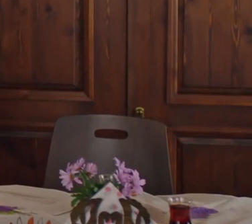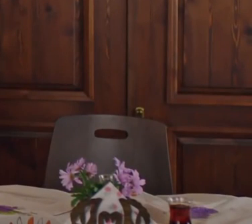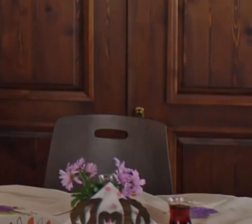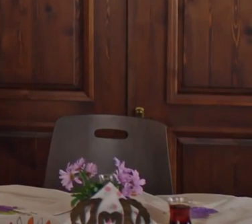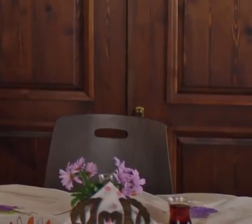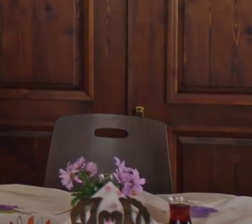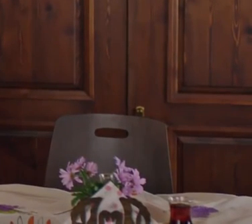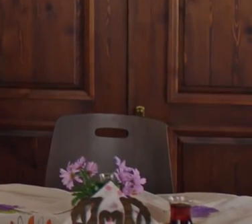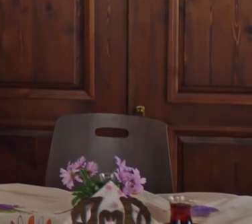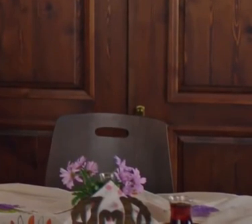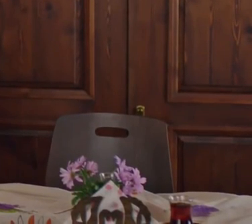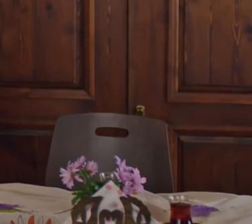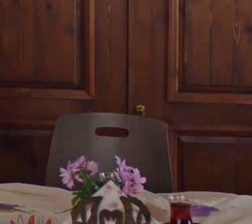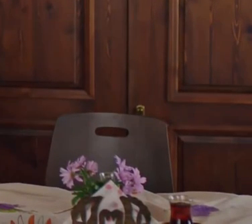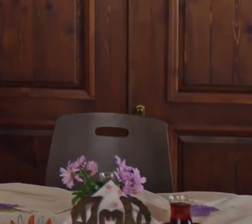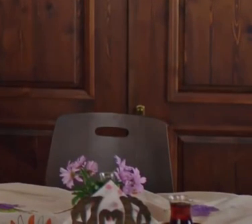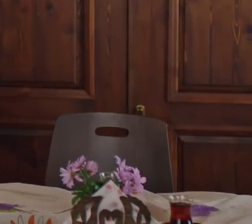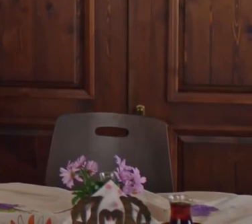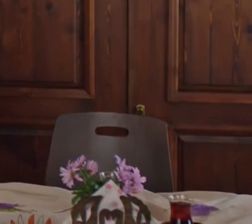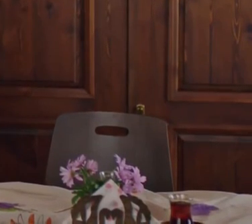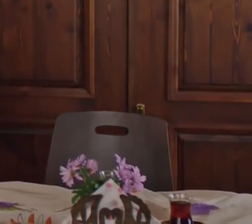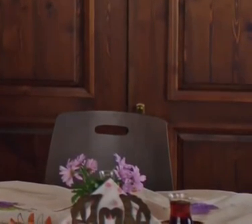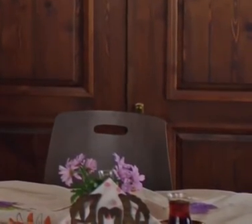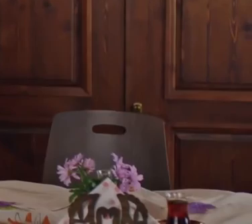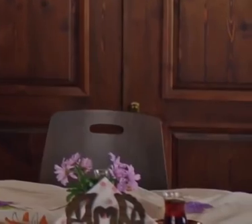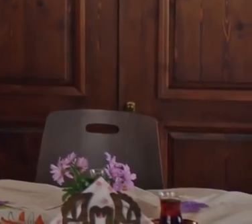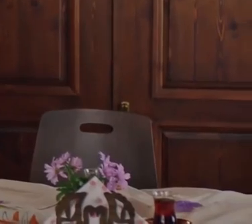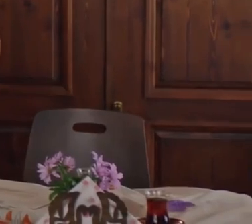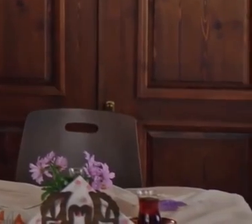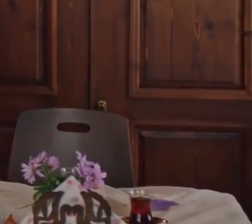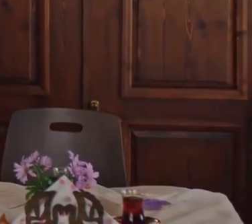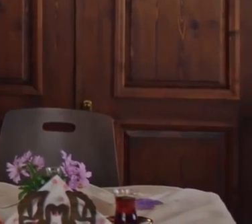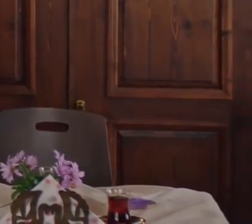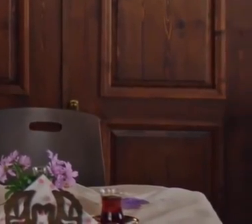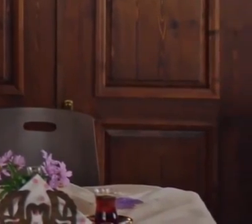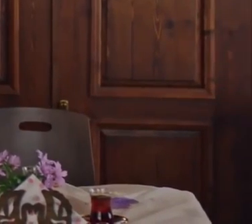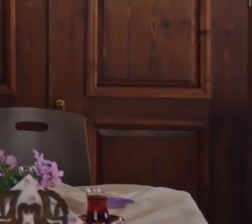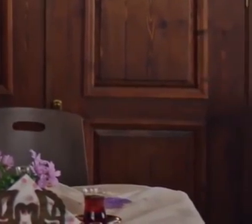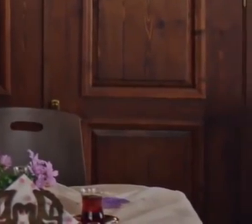Gunni santral yazıp altını çizdi ve keyifli gülerek kalemi masaya attı.